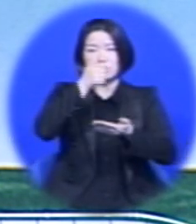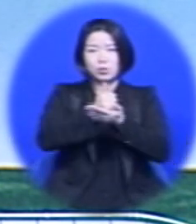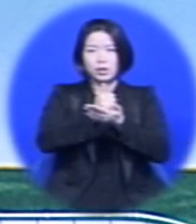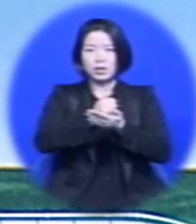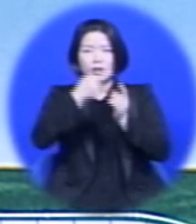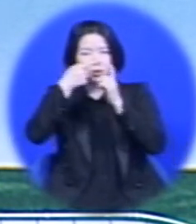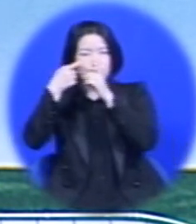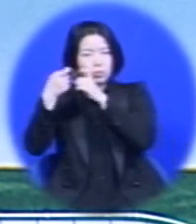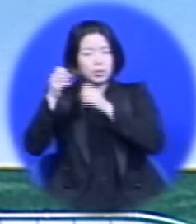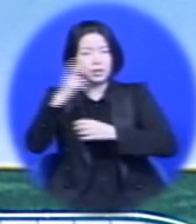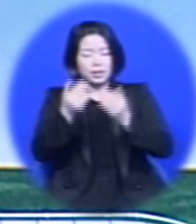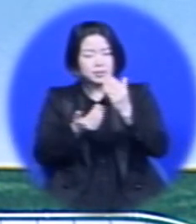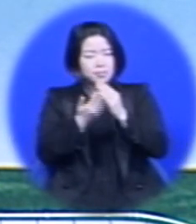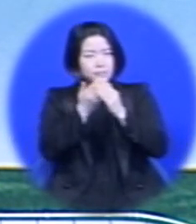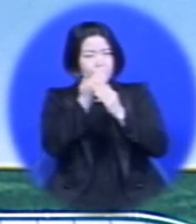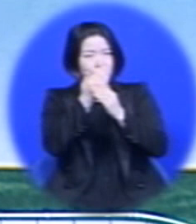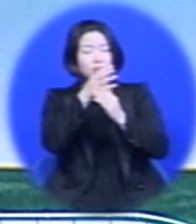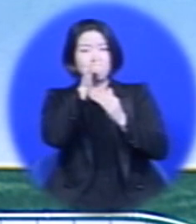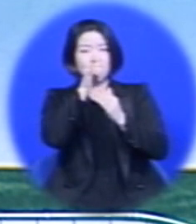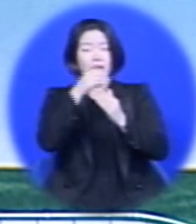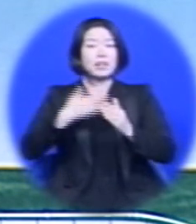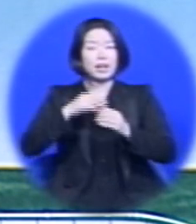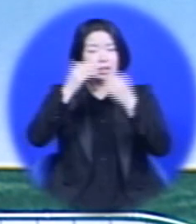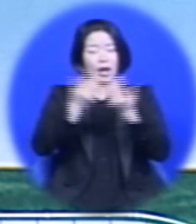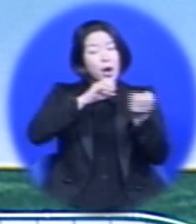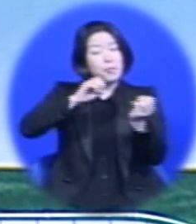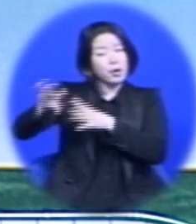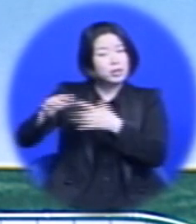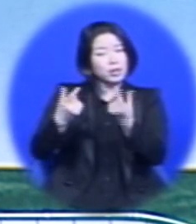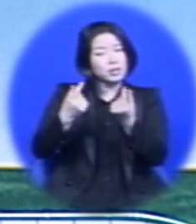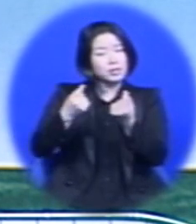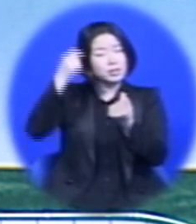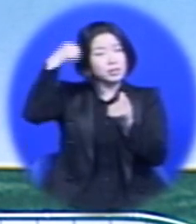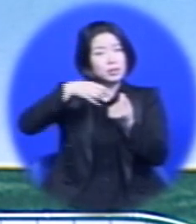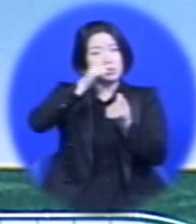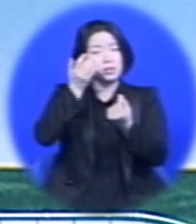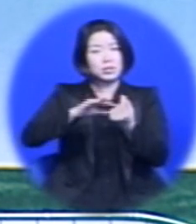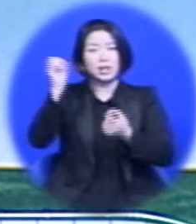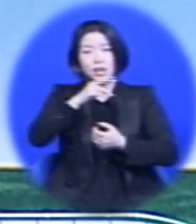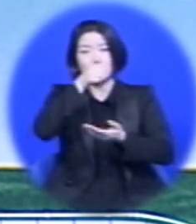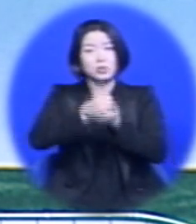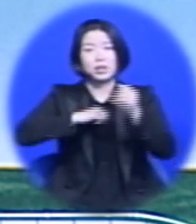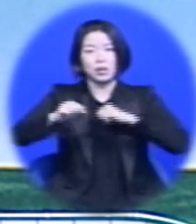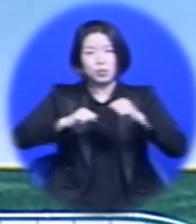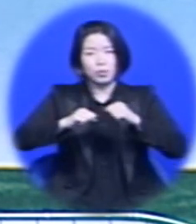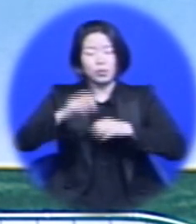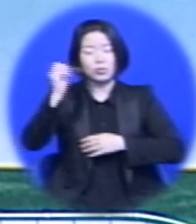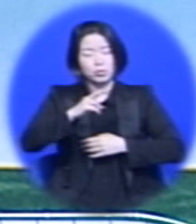시작하고 내가 다 버렸다고 생각했던 죄를 내가 다시 짓고 있는 것을 보게 되고 미워하고